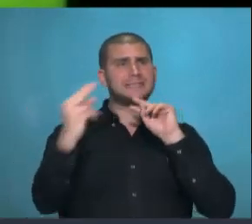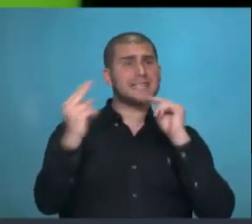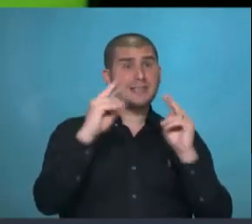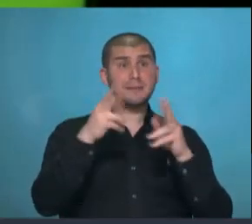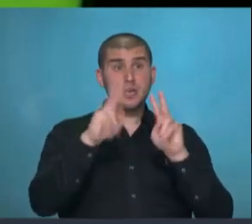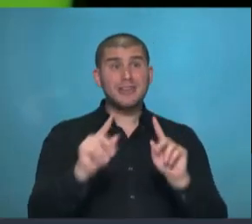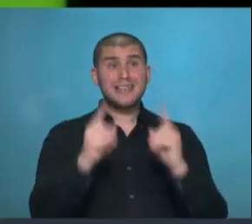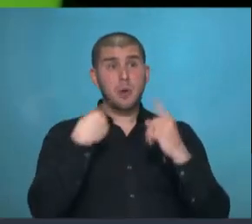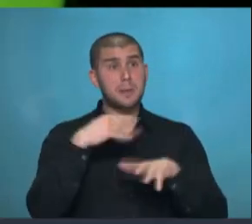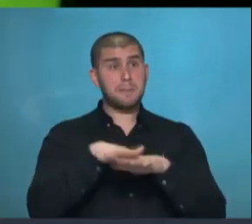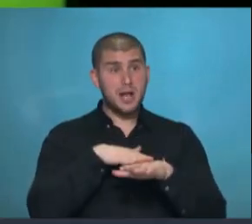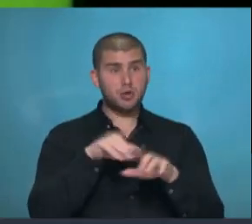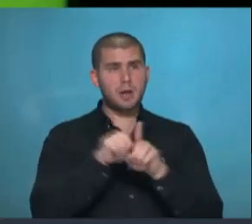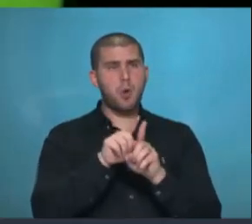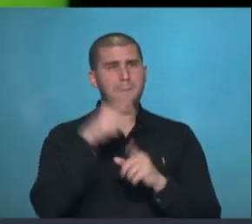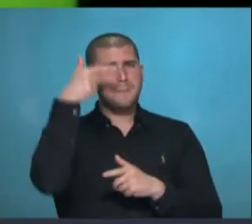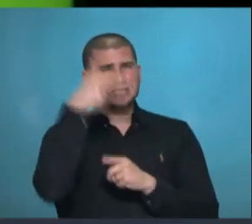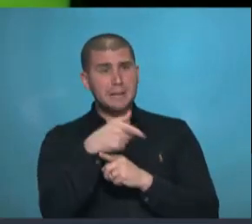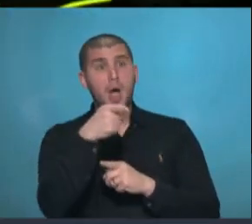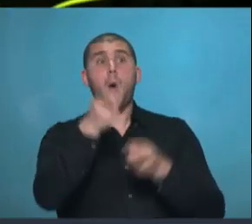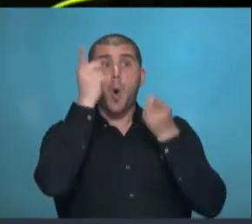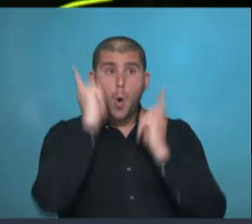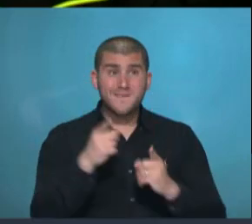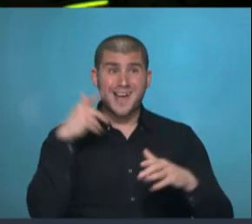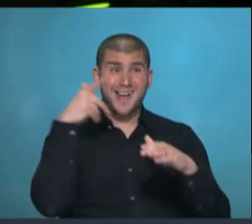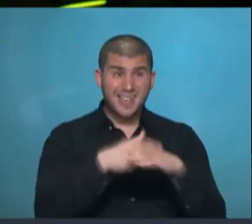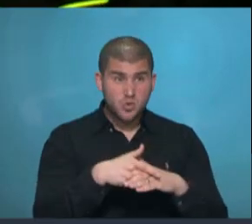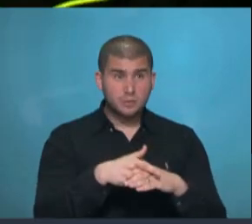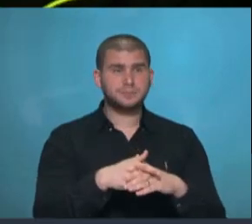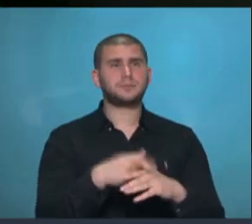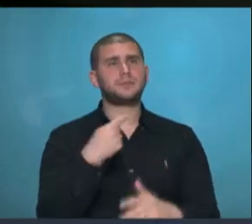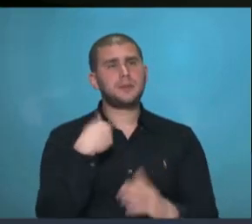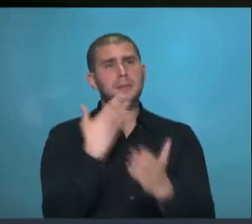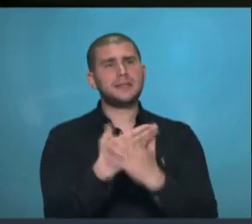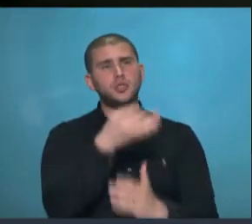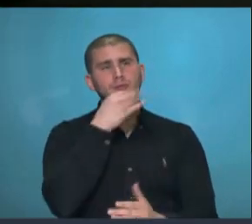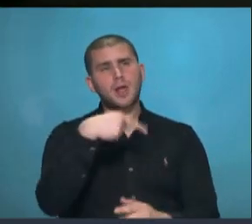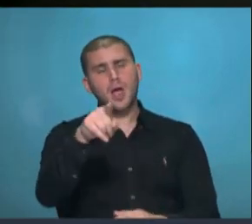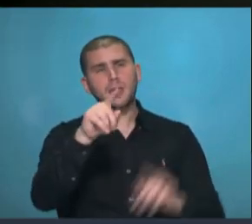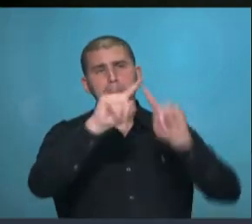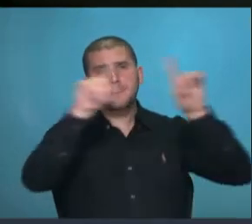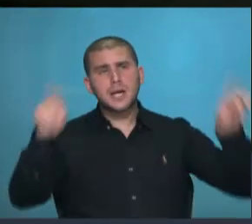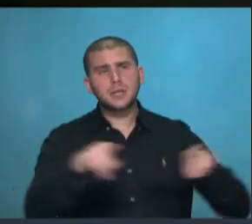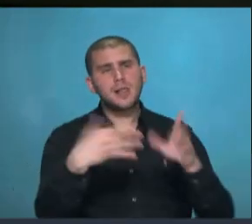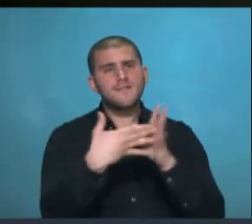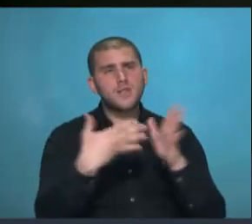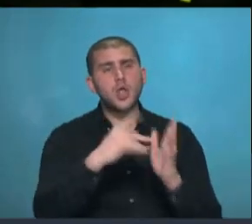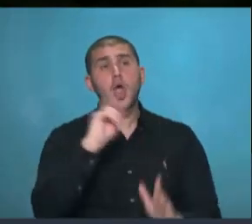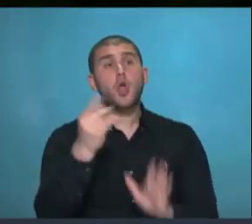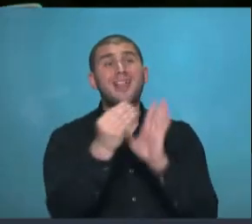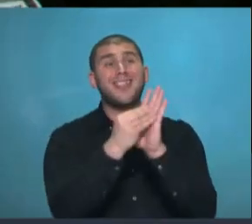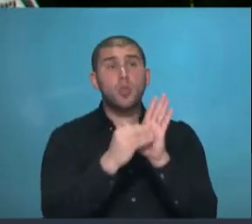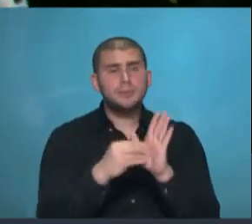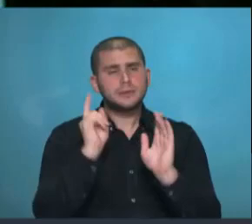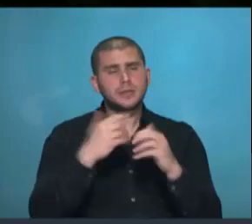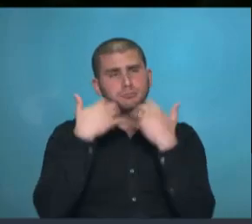אירוע שלדעתי כבר הוא מחייב את התערבותי, אני ממליץ לשופט ללכת למסך ומקבל את כל הנתונים שאני